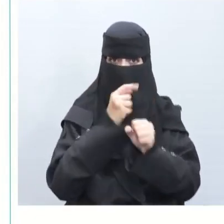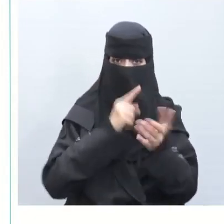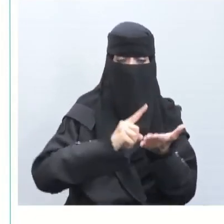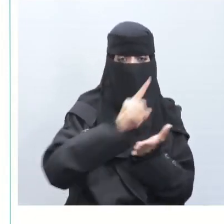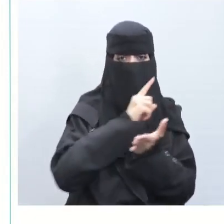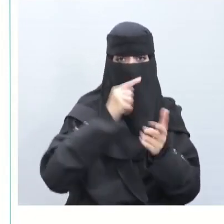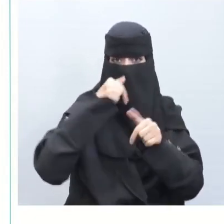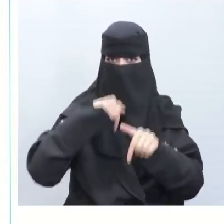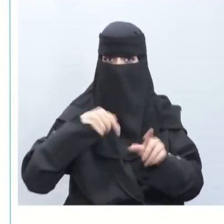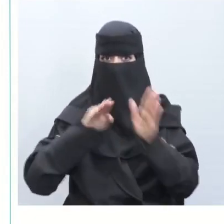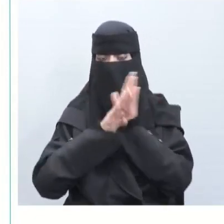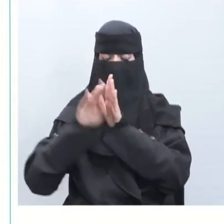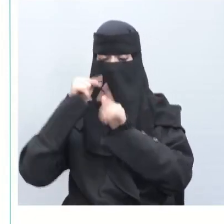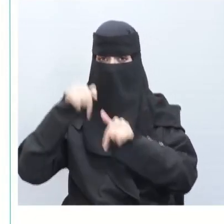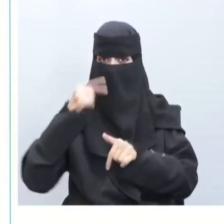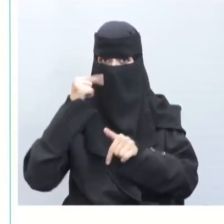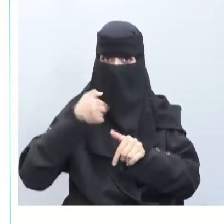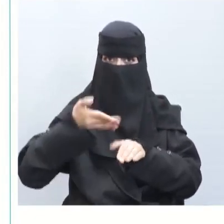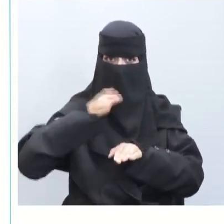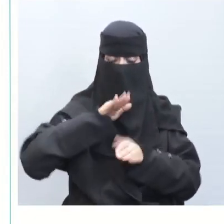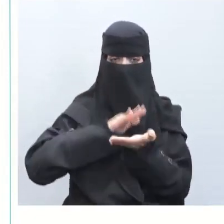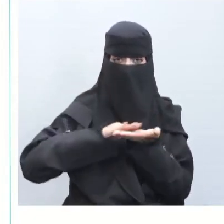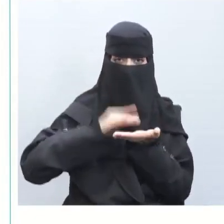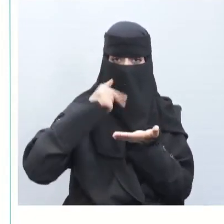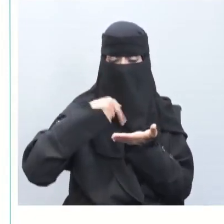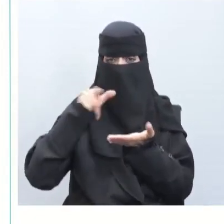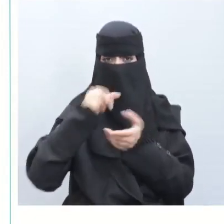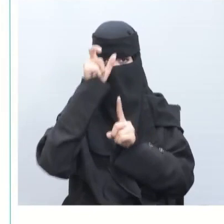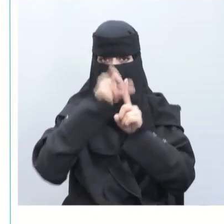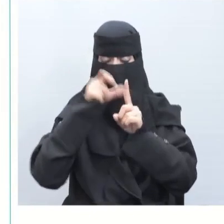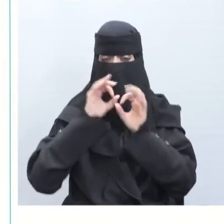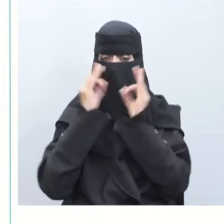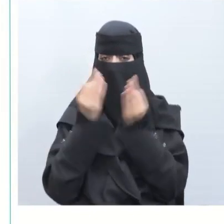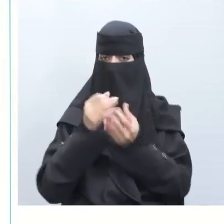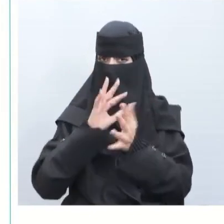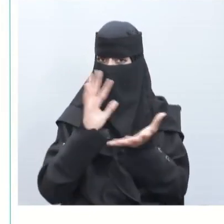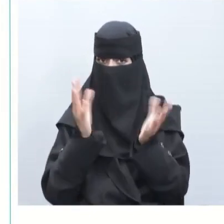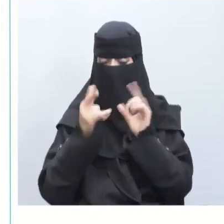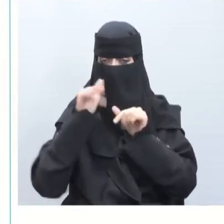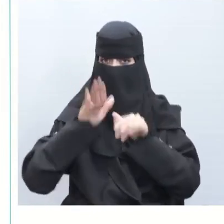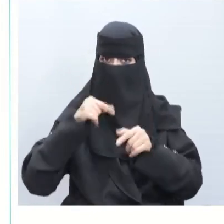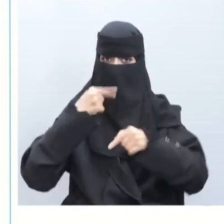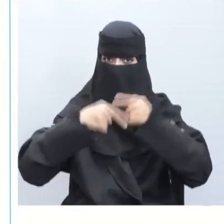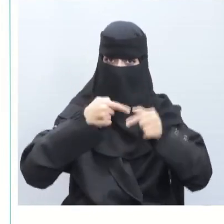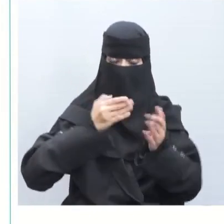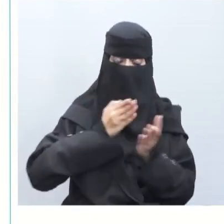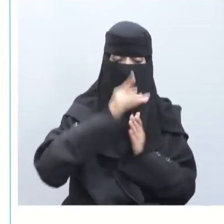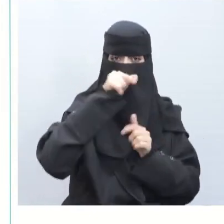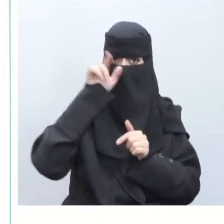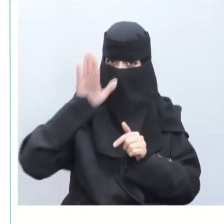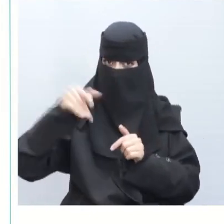البيئيه التي تدعم الحياه على الارض وبالتاكيد افراد المجتمع ككل ذكرنا الاستدامه احد